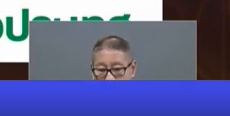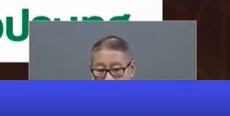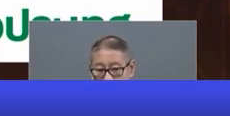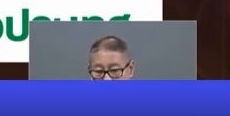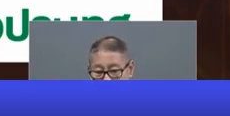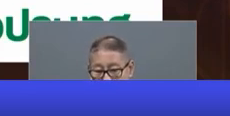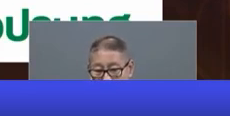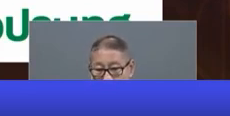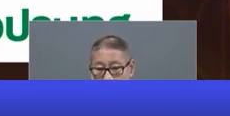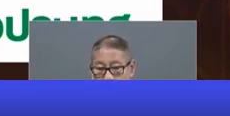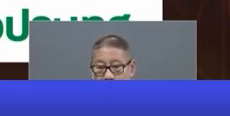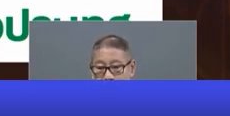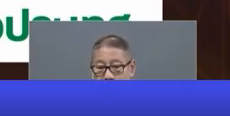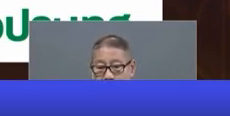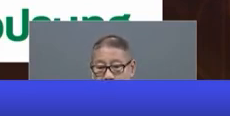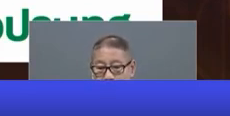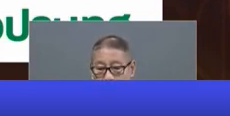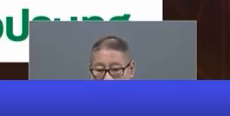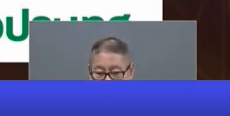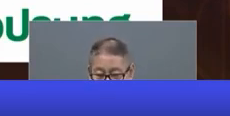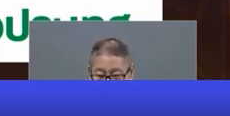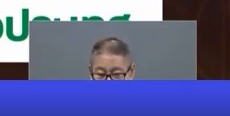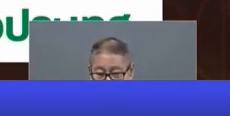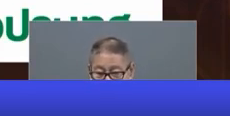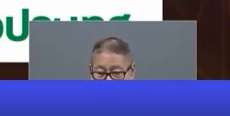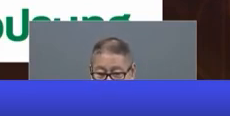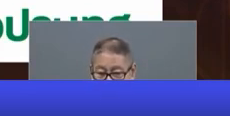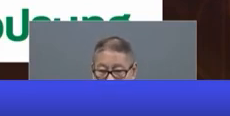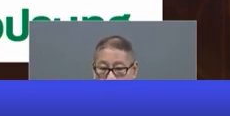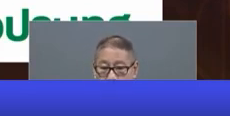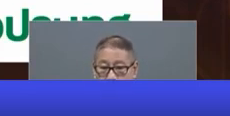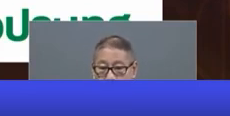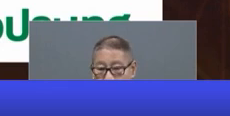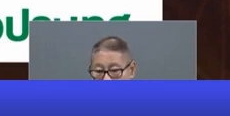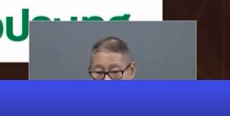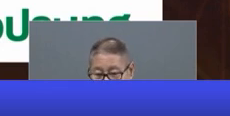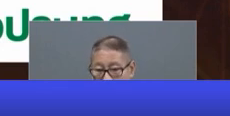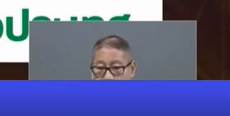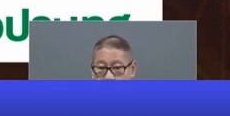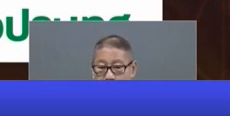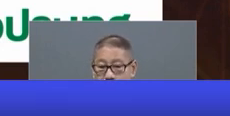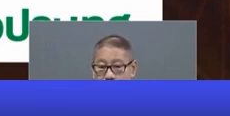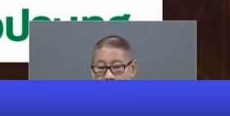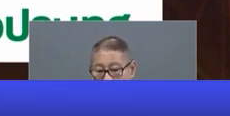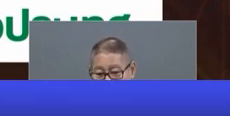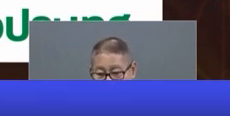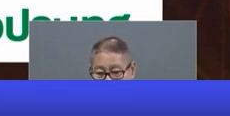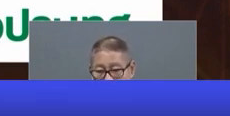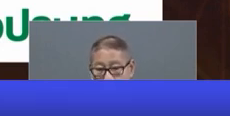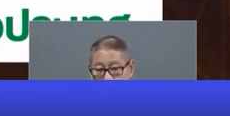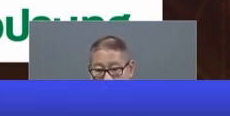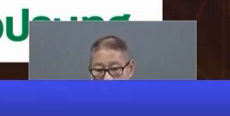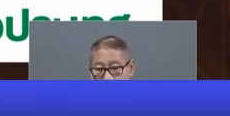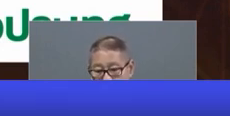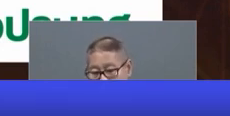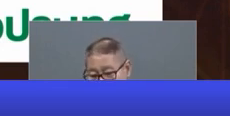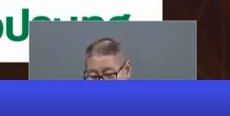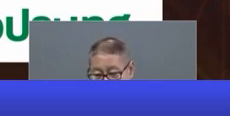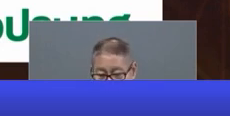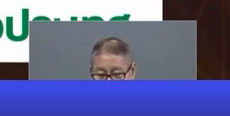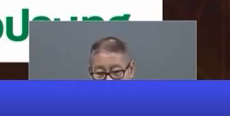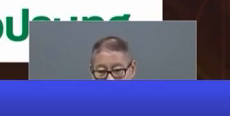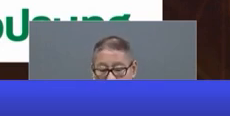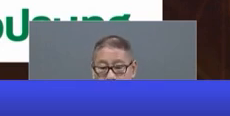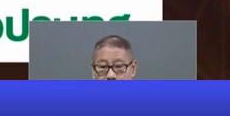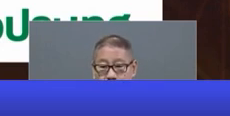ครึ่งที่บอกไว้ในช่วงเริ่มต้นของการลงทะเบียนนะคะแล้วก็จะดูเรื่องของเงเงื่อนไขการรับสิทธิ์แล้วก็จะมายืนยันอีกทีในวัน